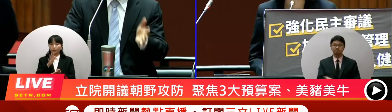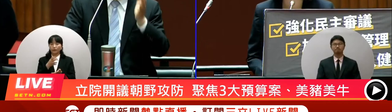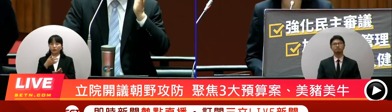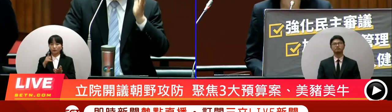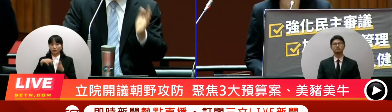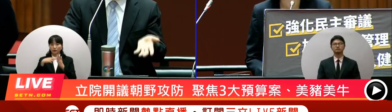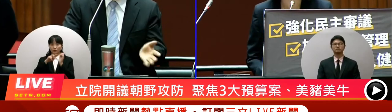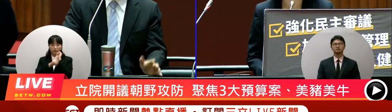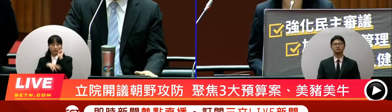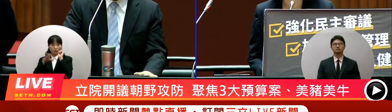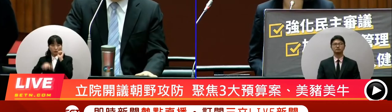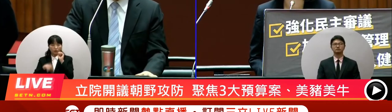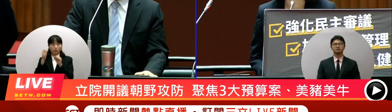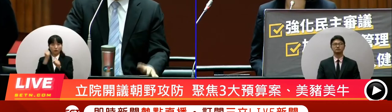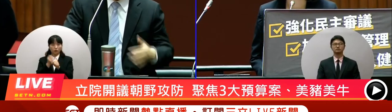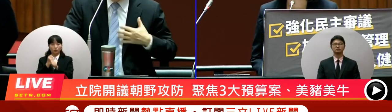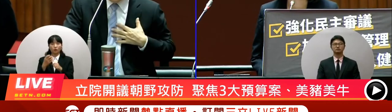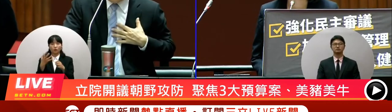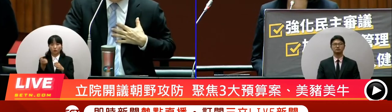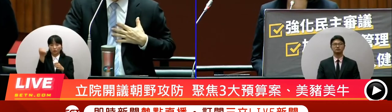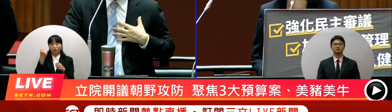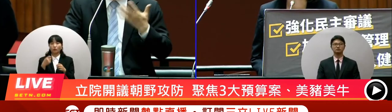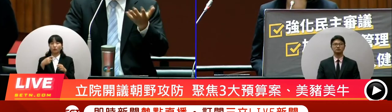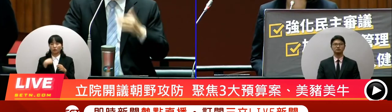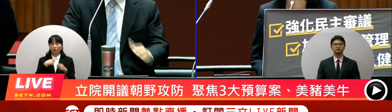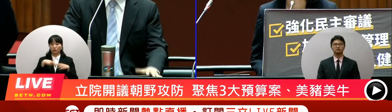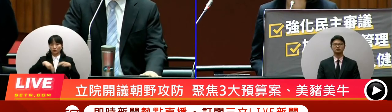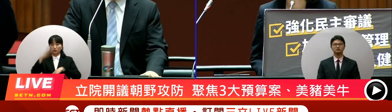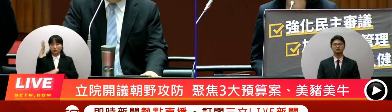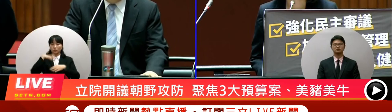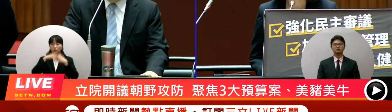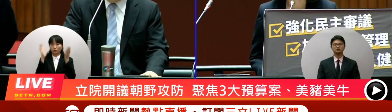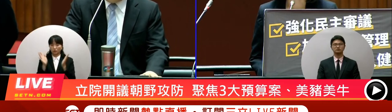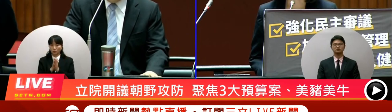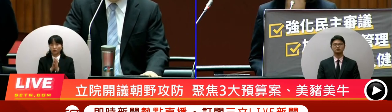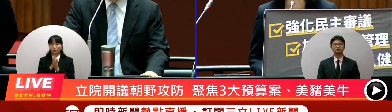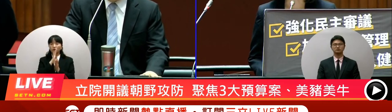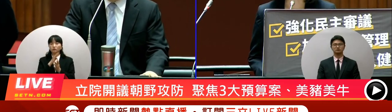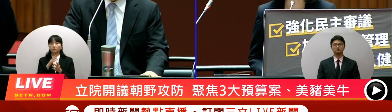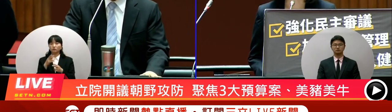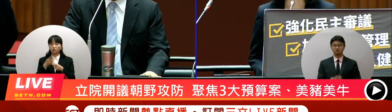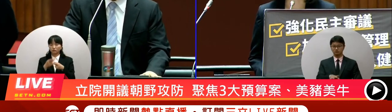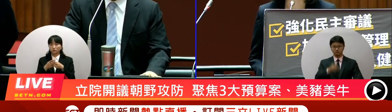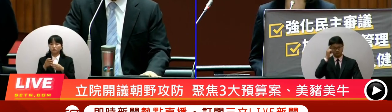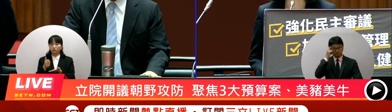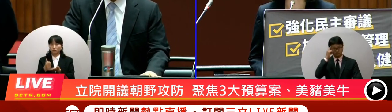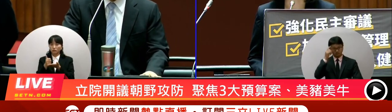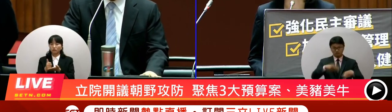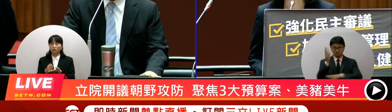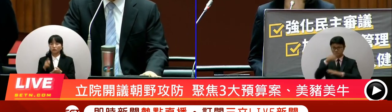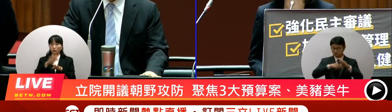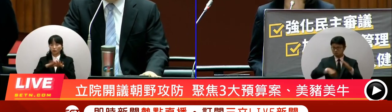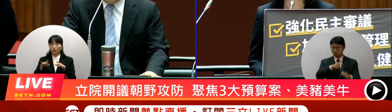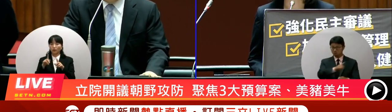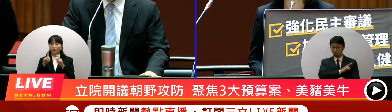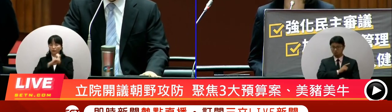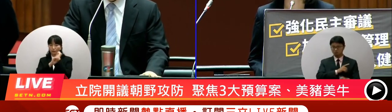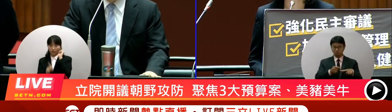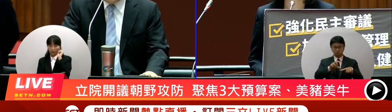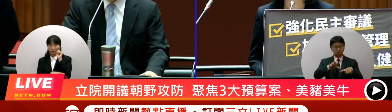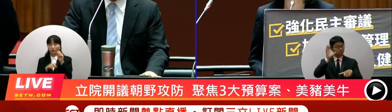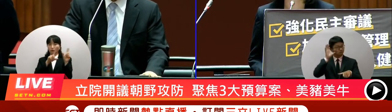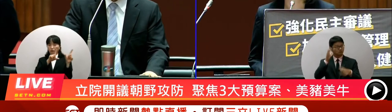院怎么行使职权，我们行政院都是尊重， 相信贵院行政院仍然不认为应该要召开公听会， 相关法律规